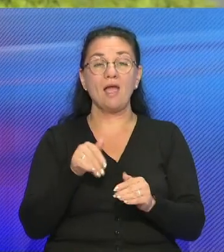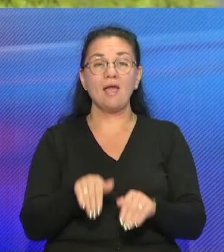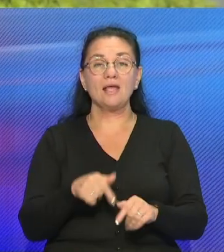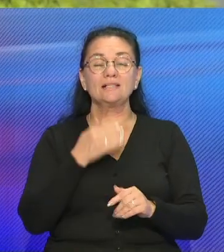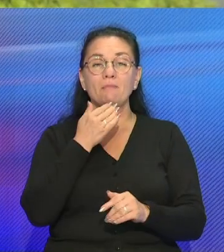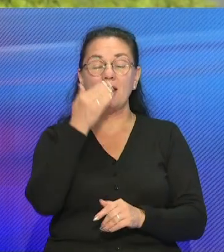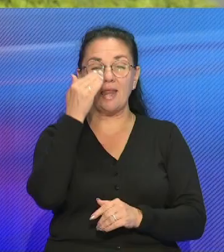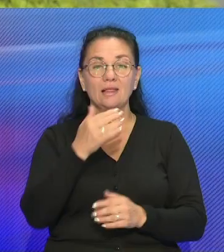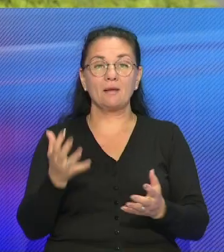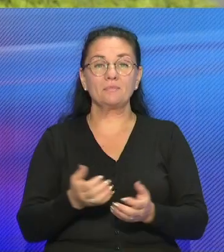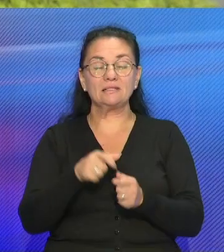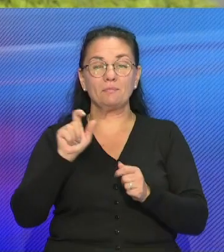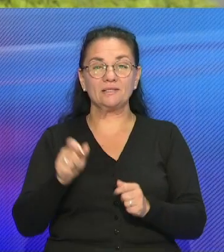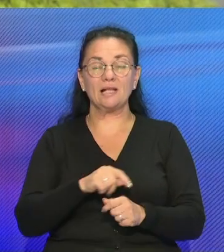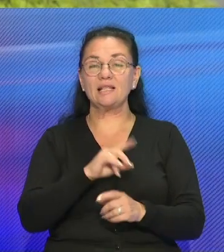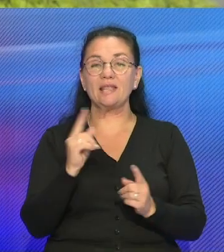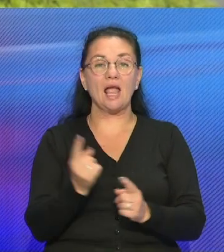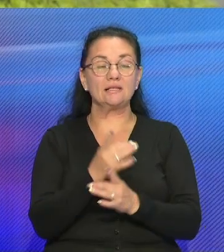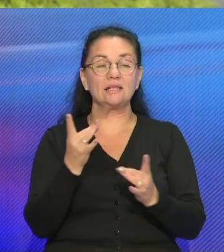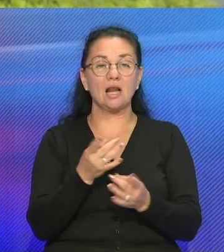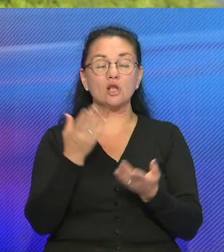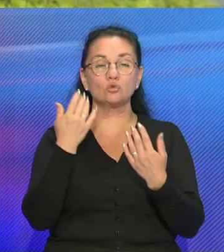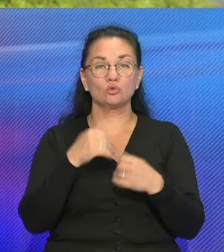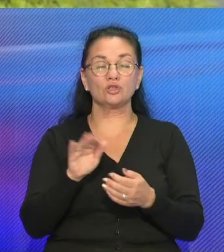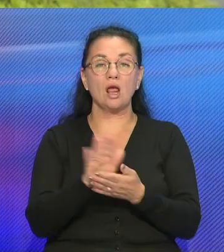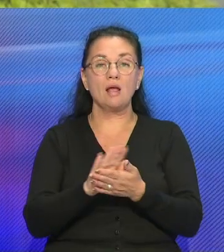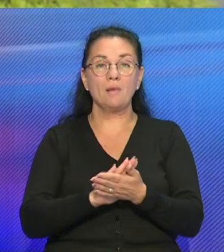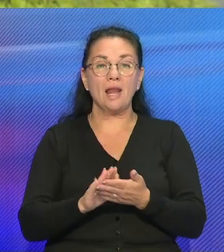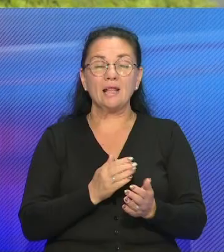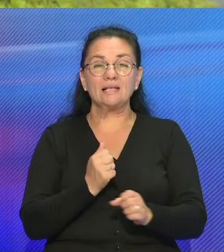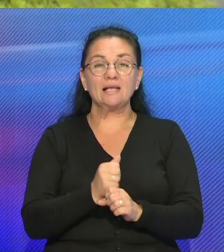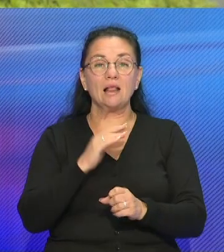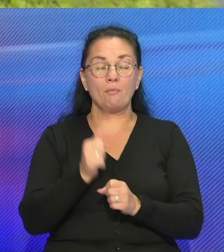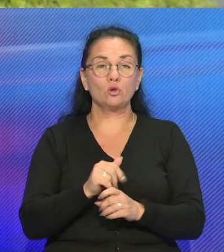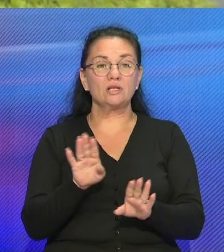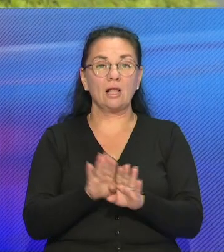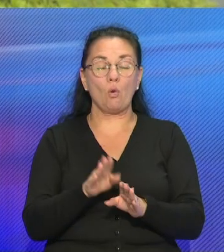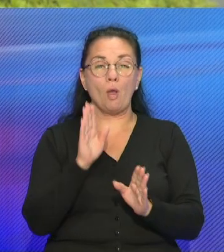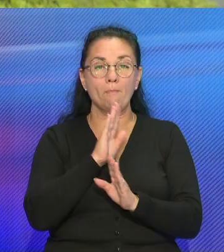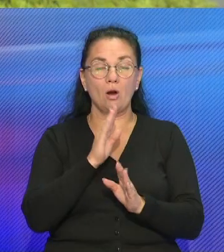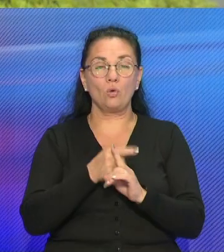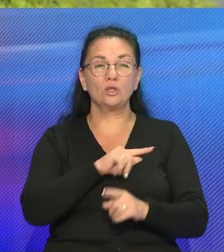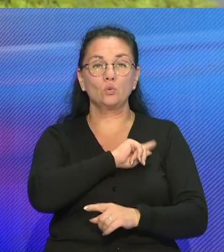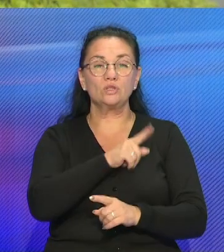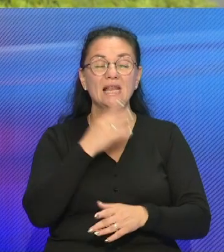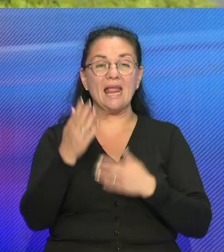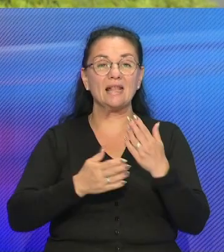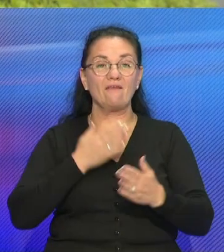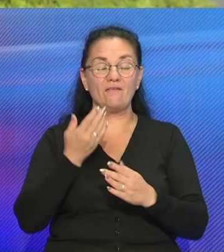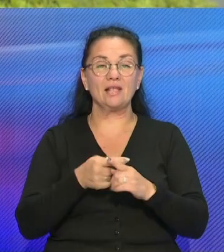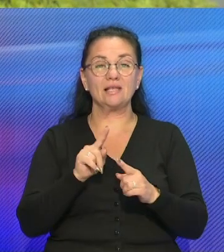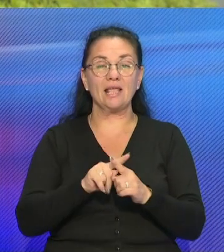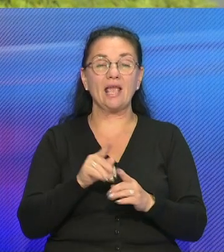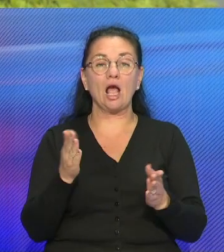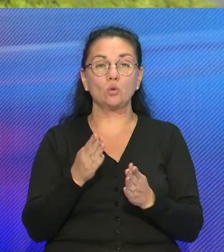региона неоднократно устраняли последствия непогоды. В конце июля при прохождении грозового фронта и усилении ветра, максимальная скорость